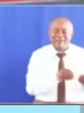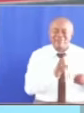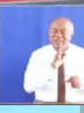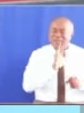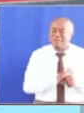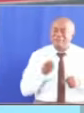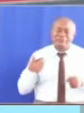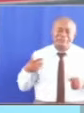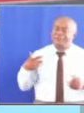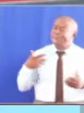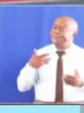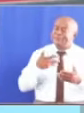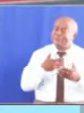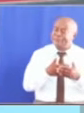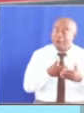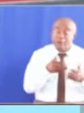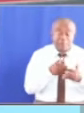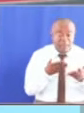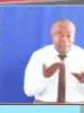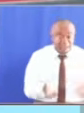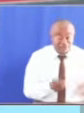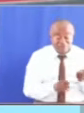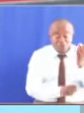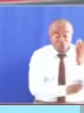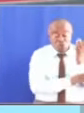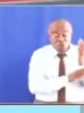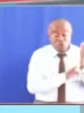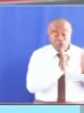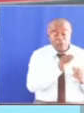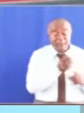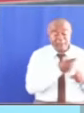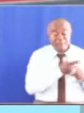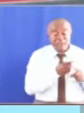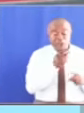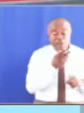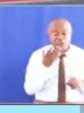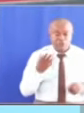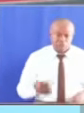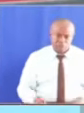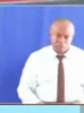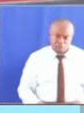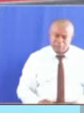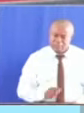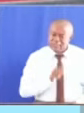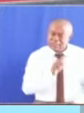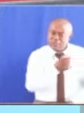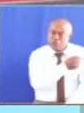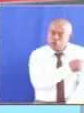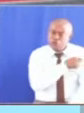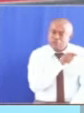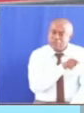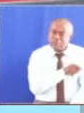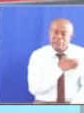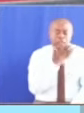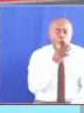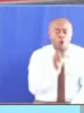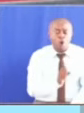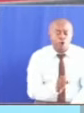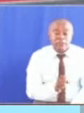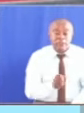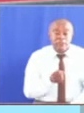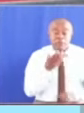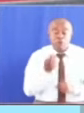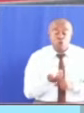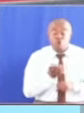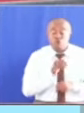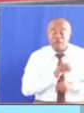uchakavu wake inafanya kazi vizuri sana. Hospitali ya Bombo ni moja ya hospitali ambayo inatoa huduma za kibingwa 10. Kwa